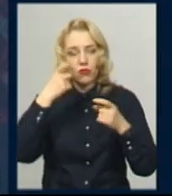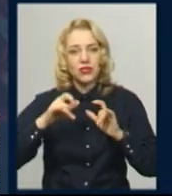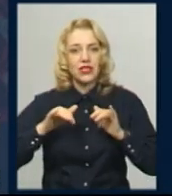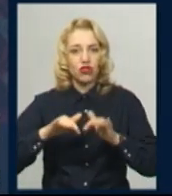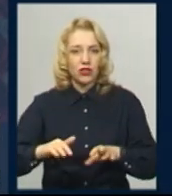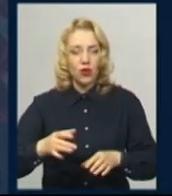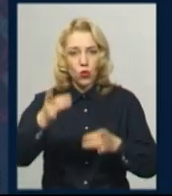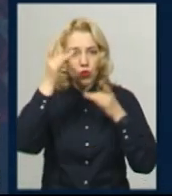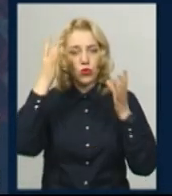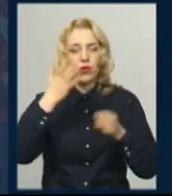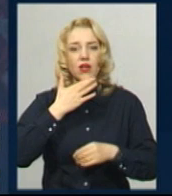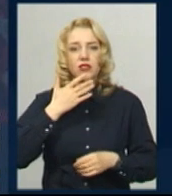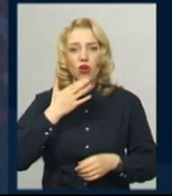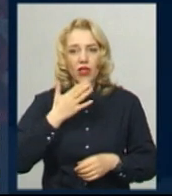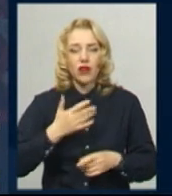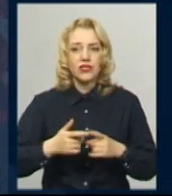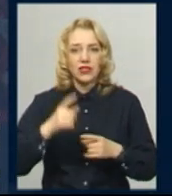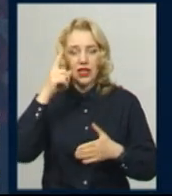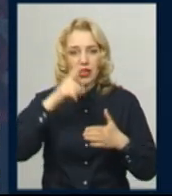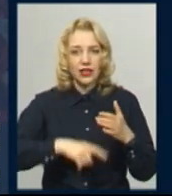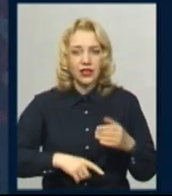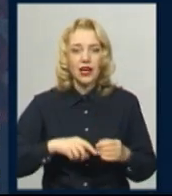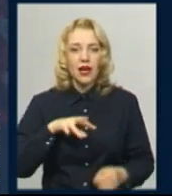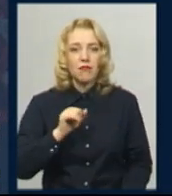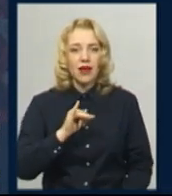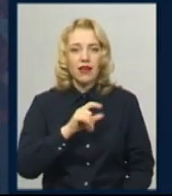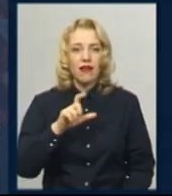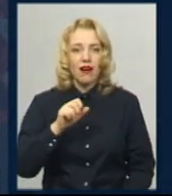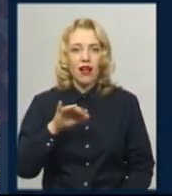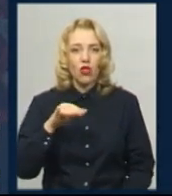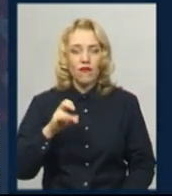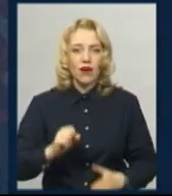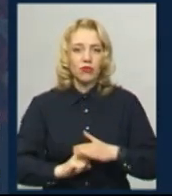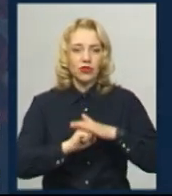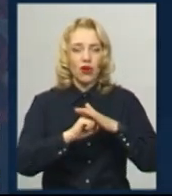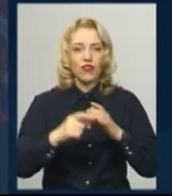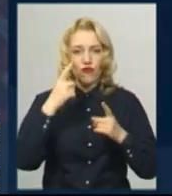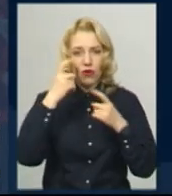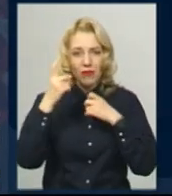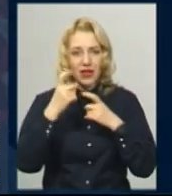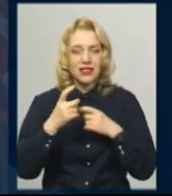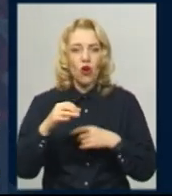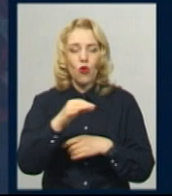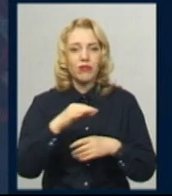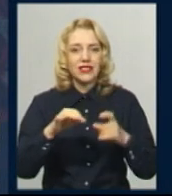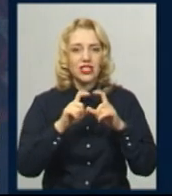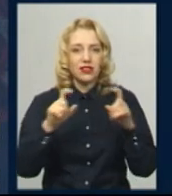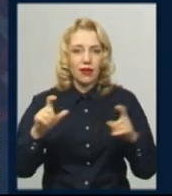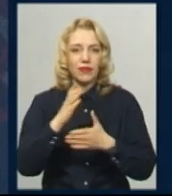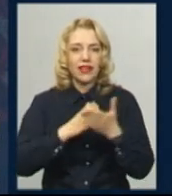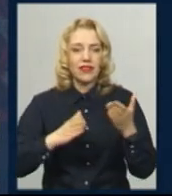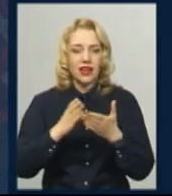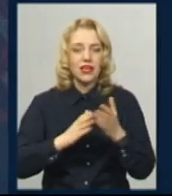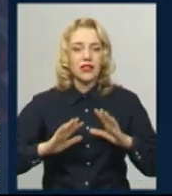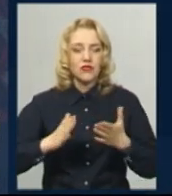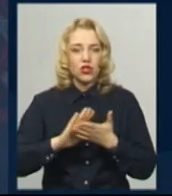культури, національностей та релігії Інна Михайлова з посиланням на інформацію обласного штабу з ліквідації надзвичайної ситуації.